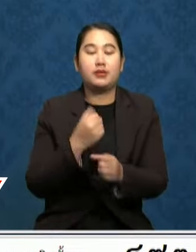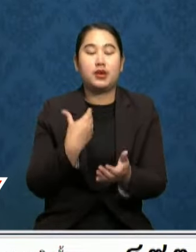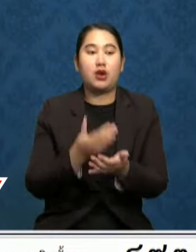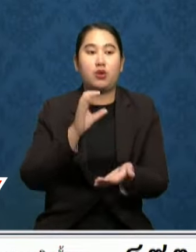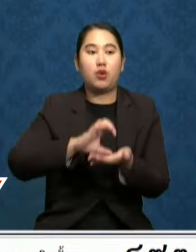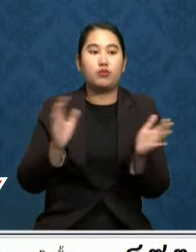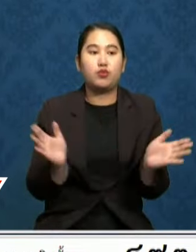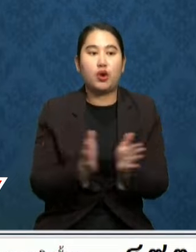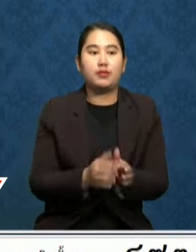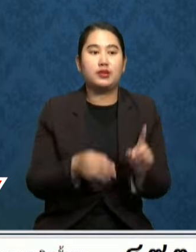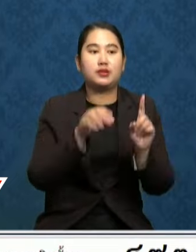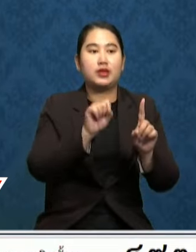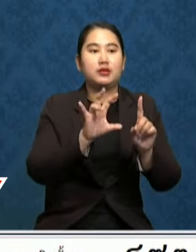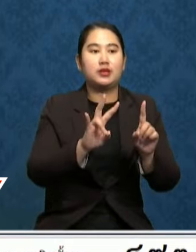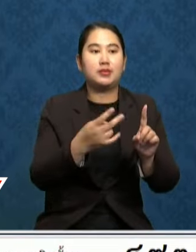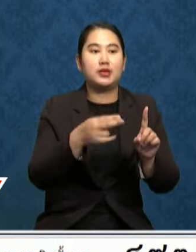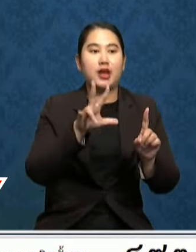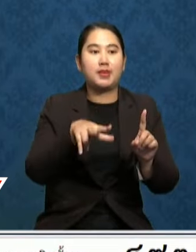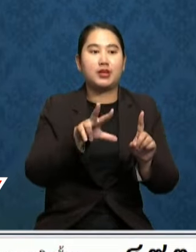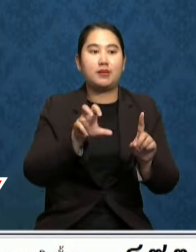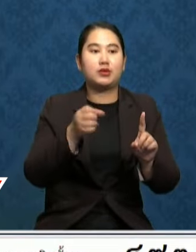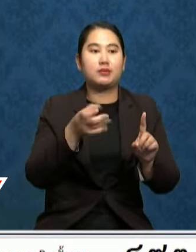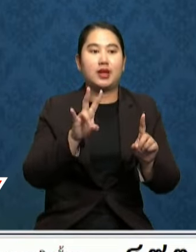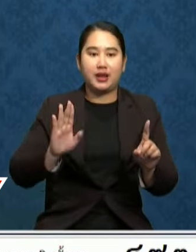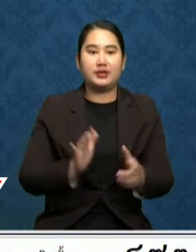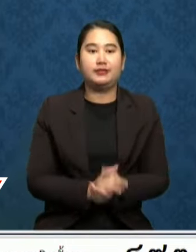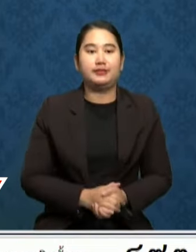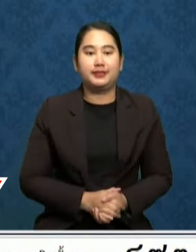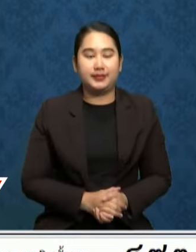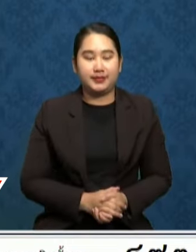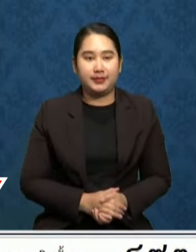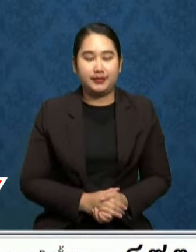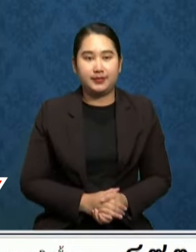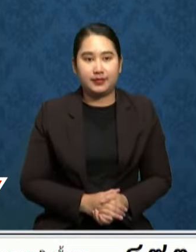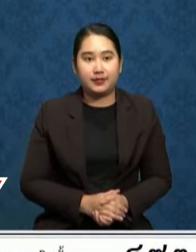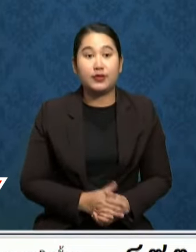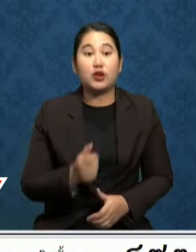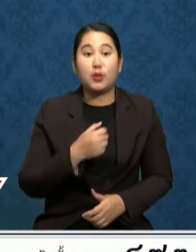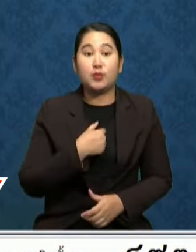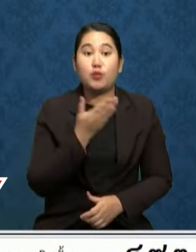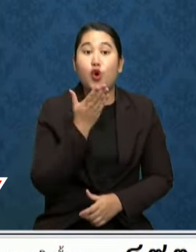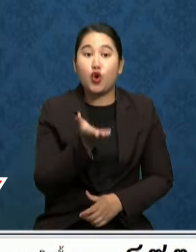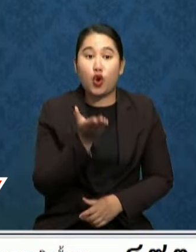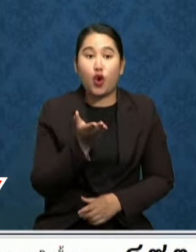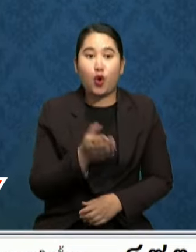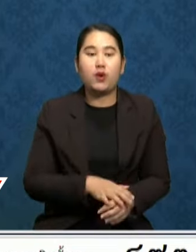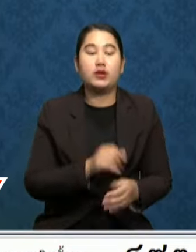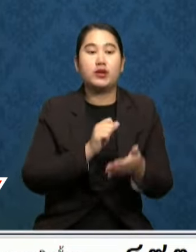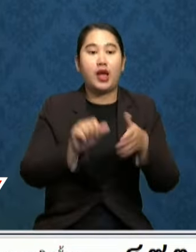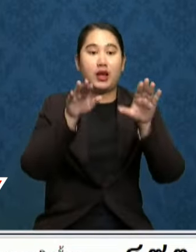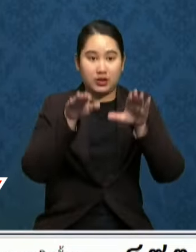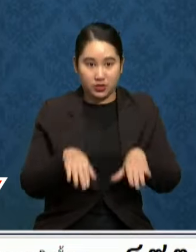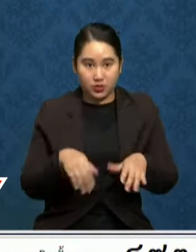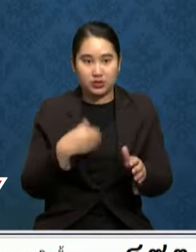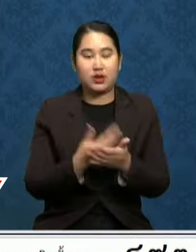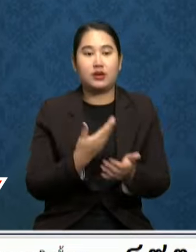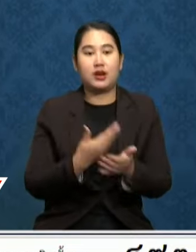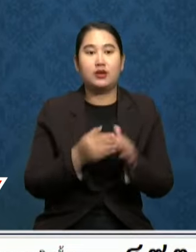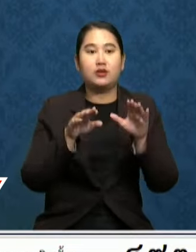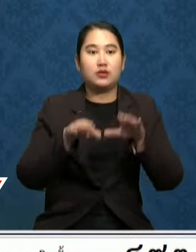ทุกขยับห